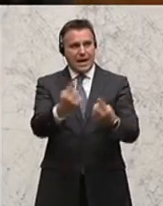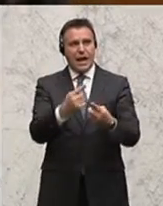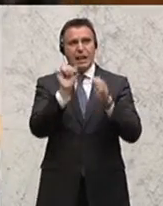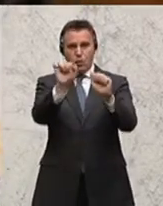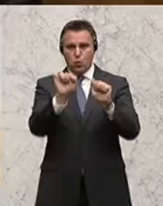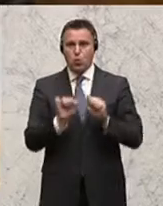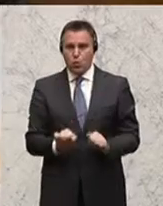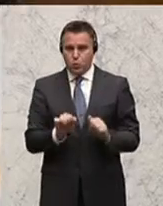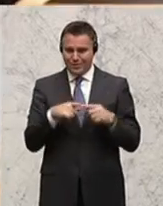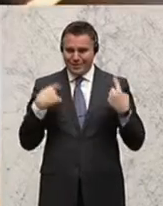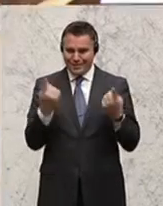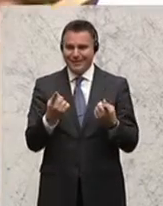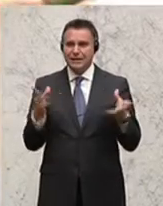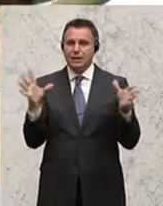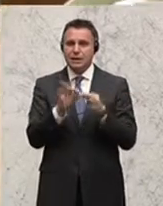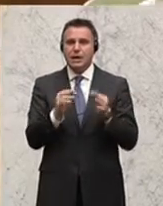unseren Kunden